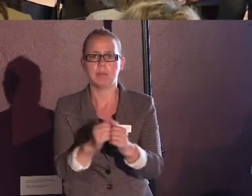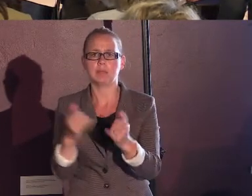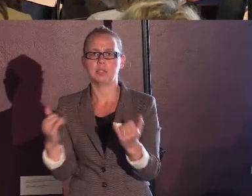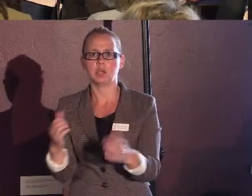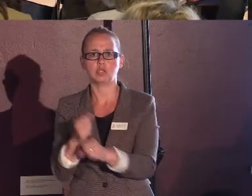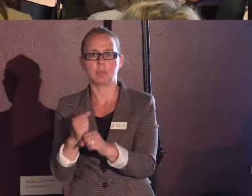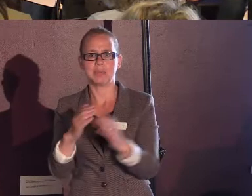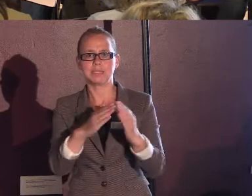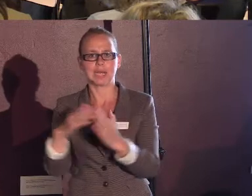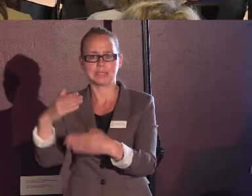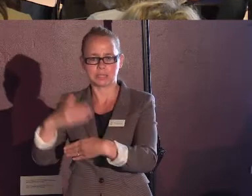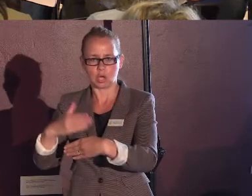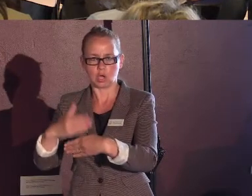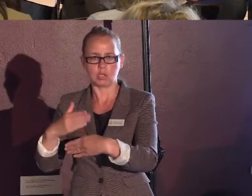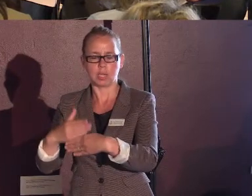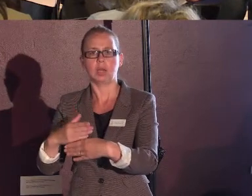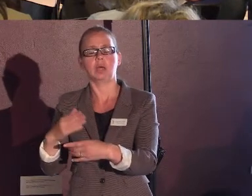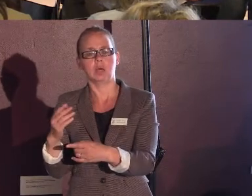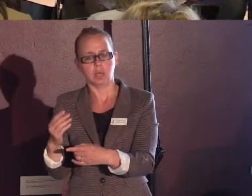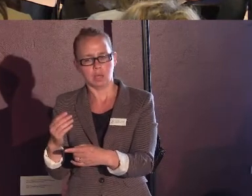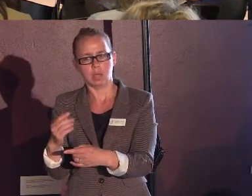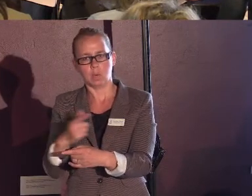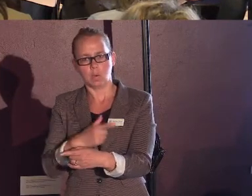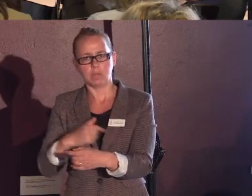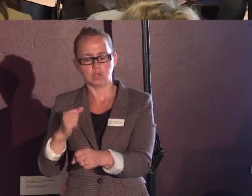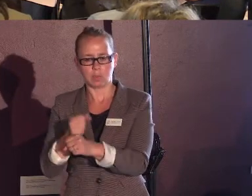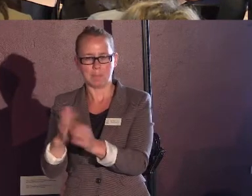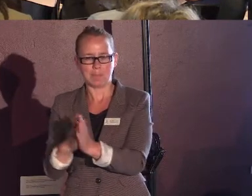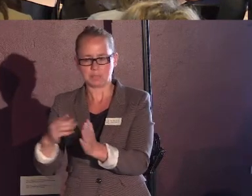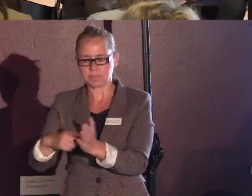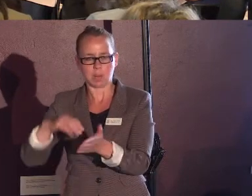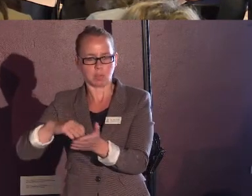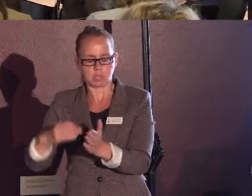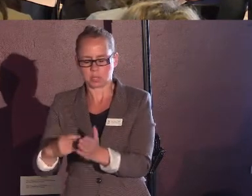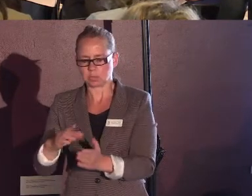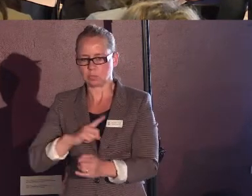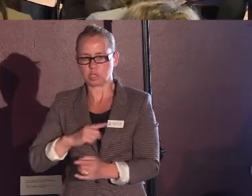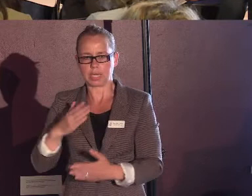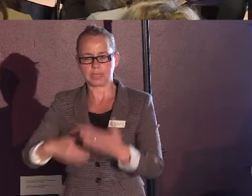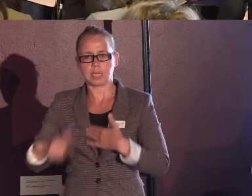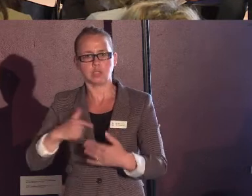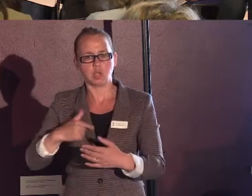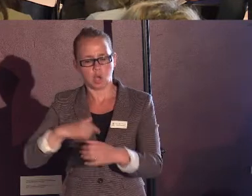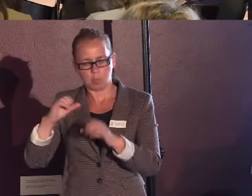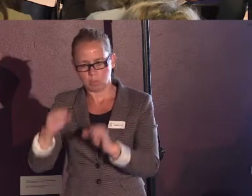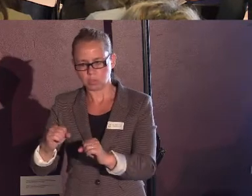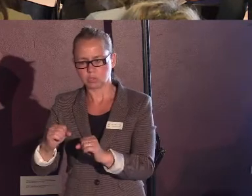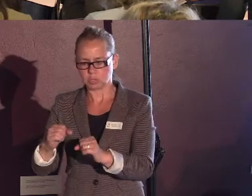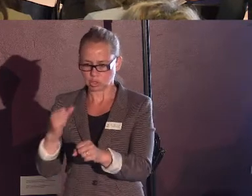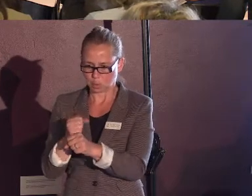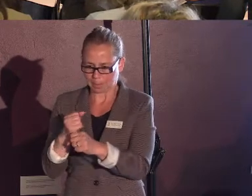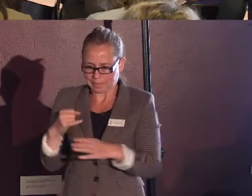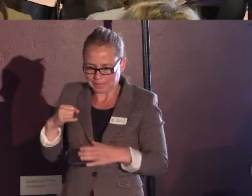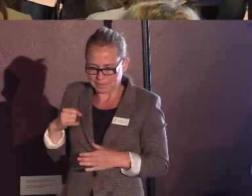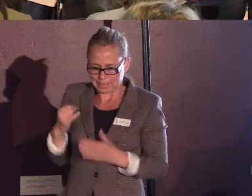med Stadsteatern och Skånes Dansteater med ett kostymörprojekt. Jätteintressant. Så nu får jag jobba liksom i en